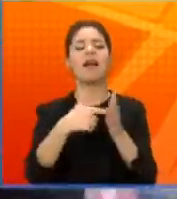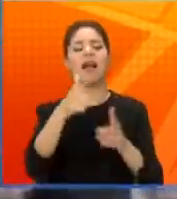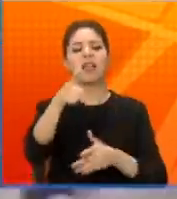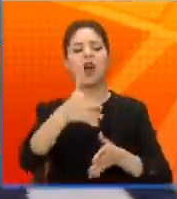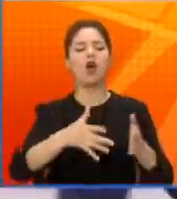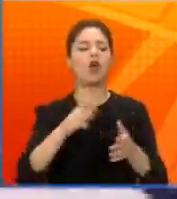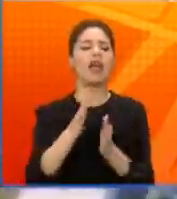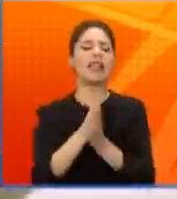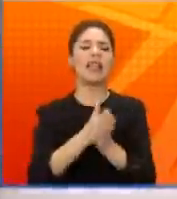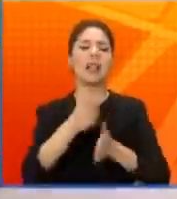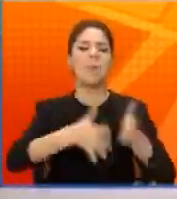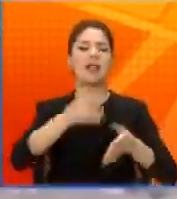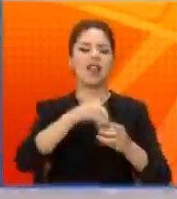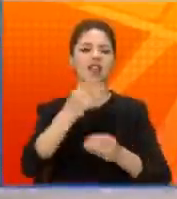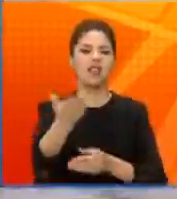Salı Pazarı.